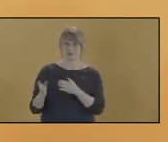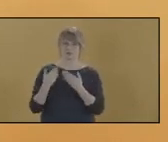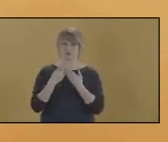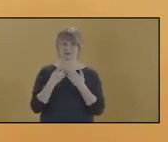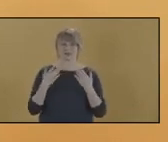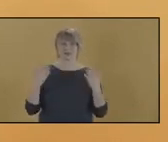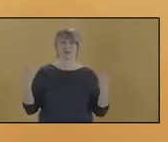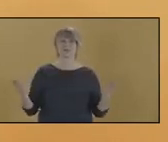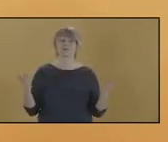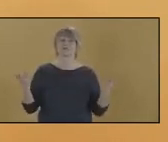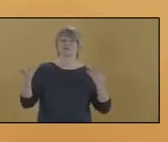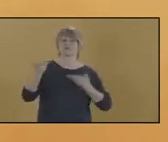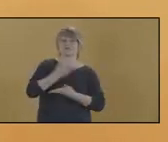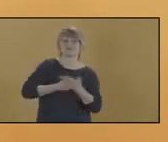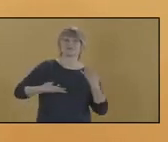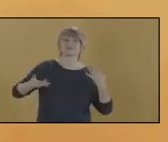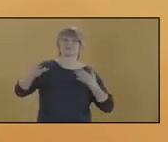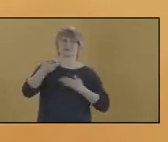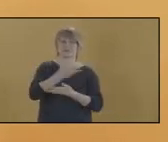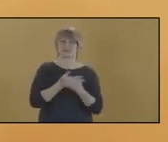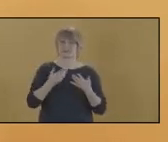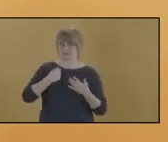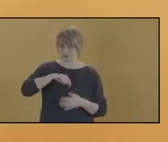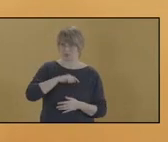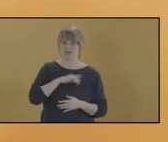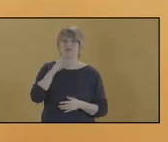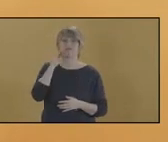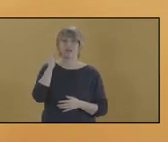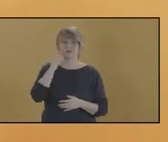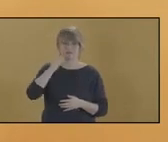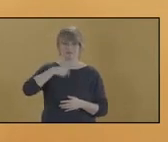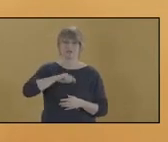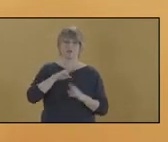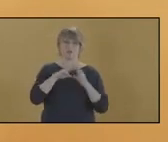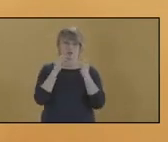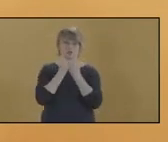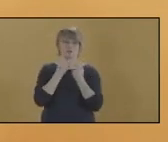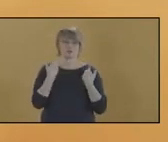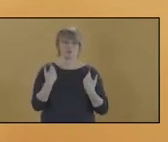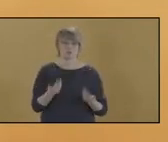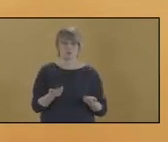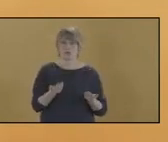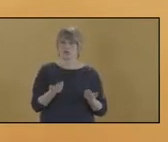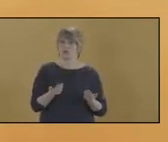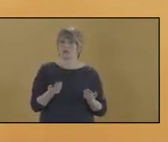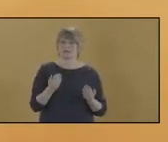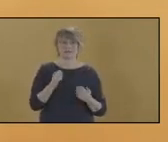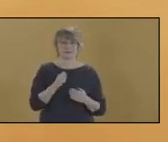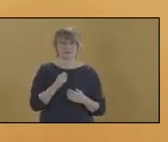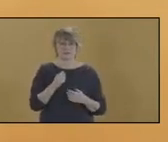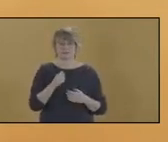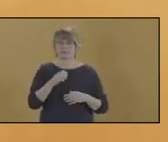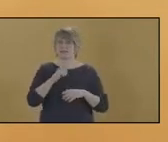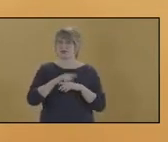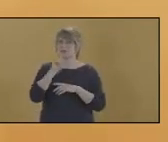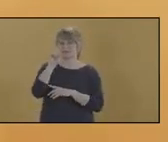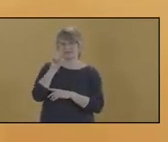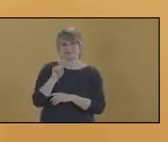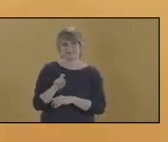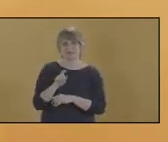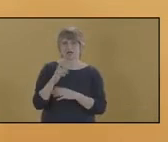öffnen, darüber zu sprechen. Das ist nämlich die Erfahrung, die wir auch in unseren Workshops machen, dass es gerade, was es so